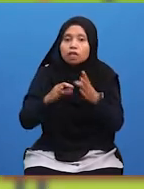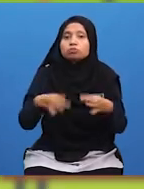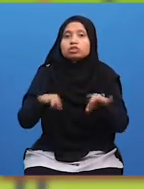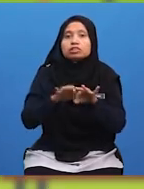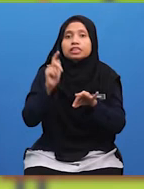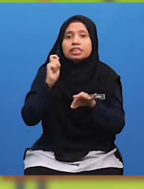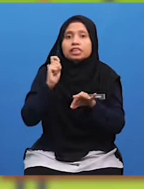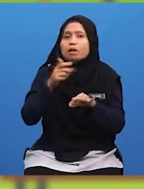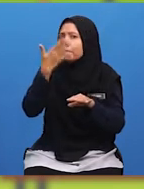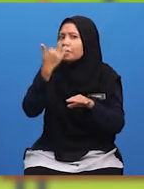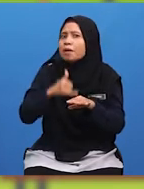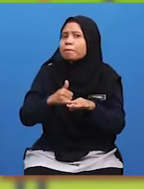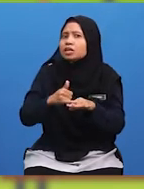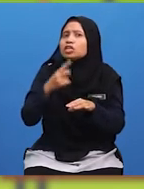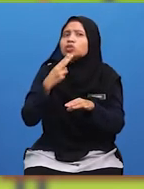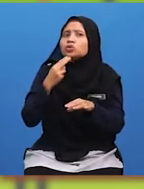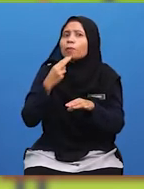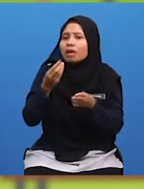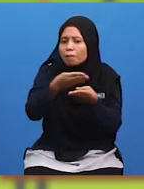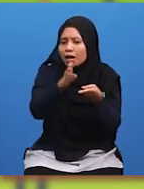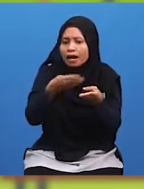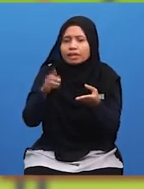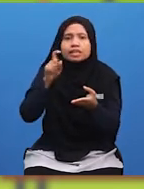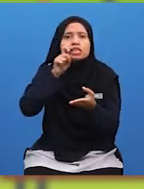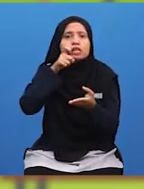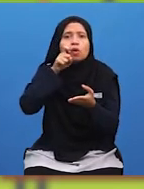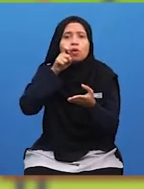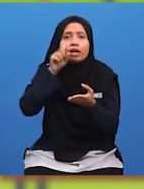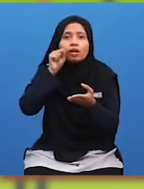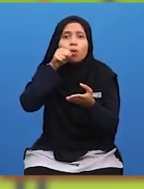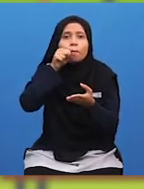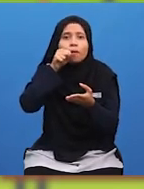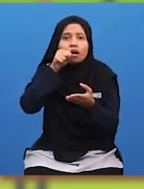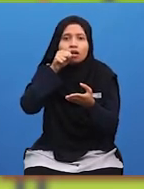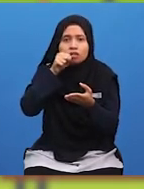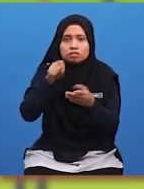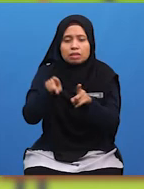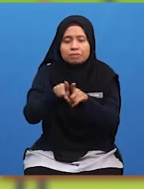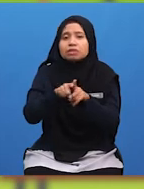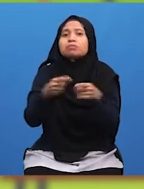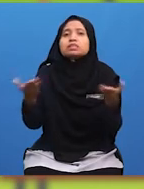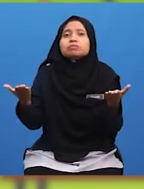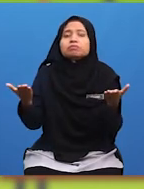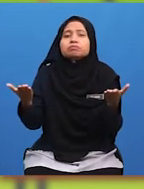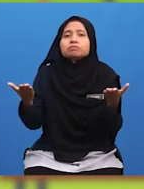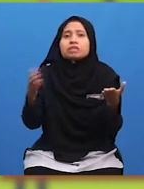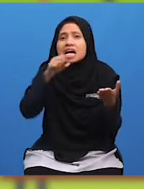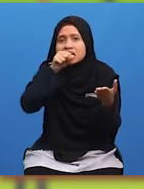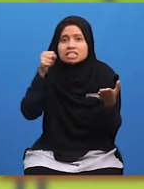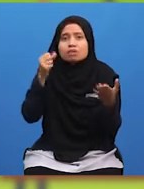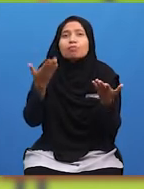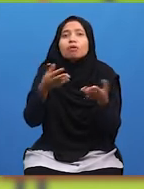tadi, mengapa Si Comel membahagikan lobak secara sama rata kepada adik-beradiknya?